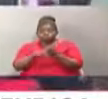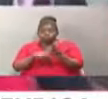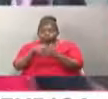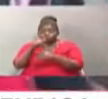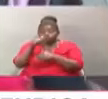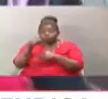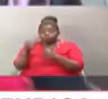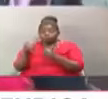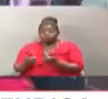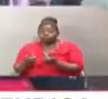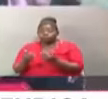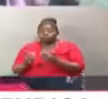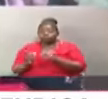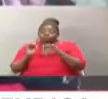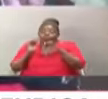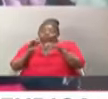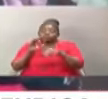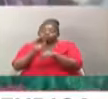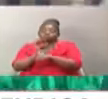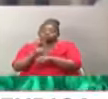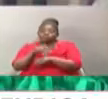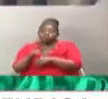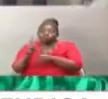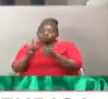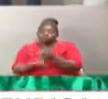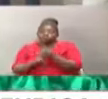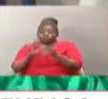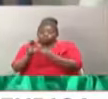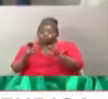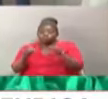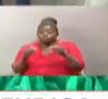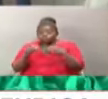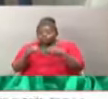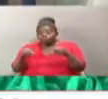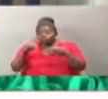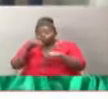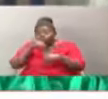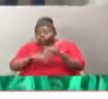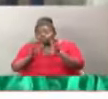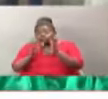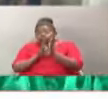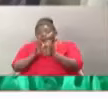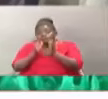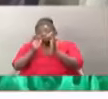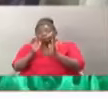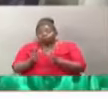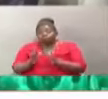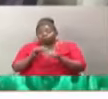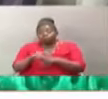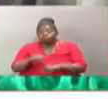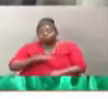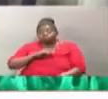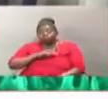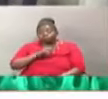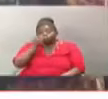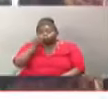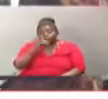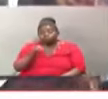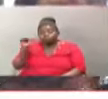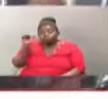n'ab'enzikiriza ez'enjawulo bakuŋŋaanidde ku kanisa eno okufuna ettulya ssekukkolo eryasondeddwa abakristaayo bano abali mu myaka 6 n'okudda